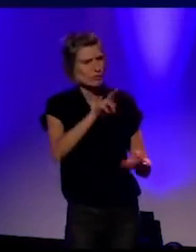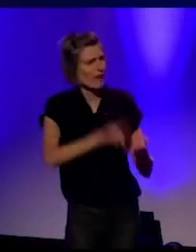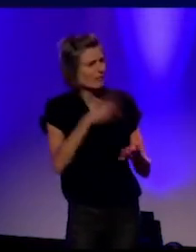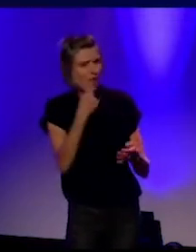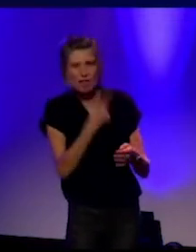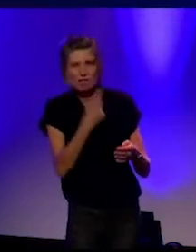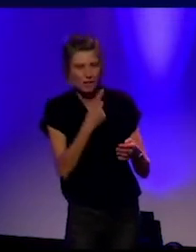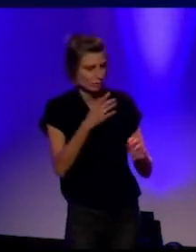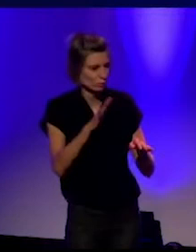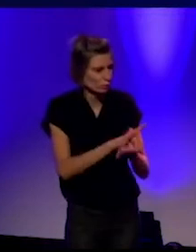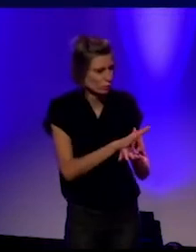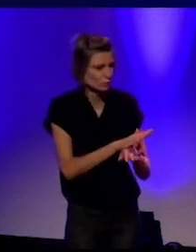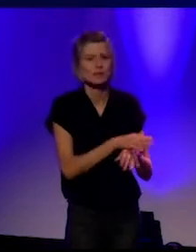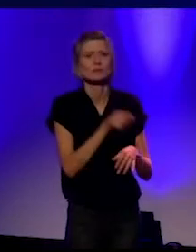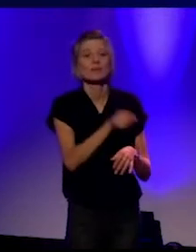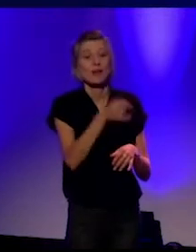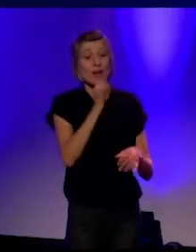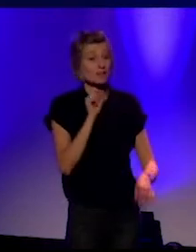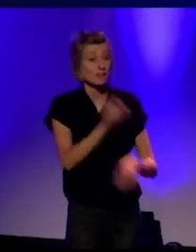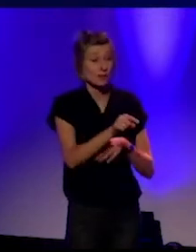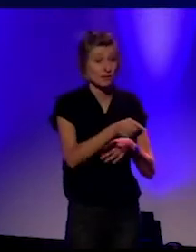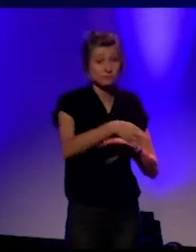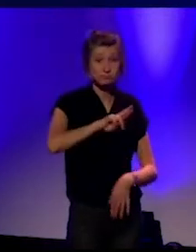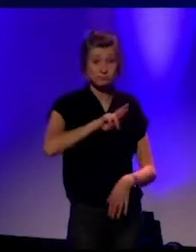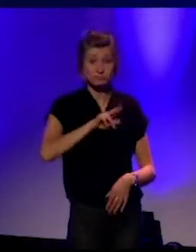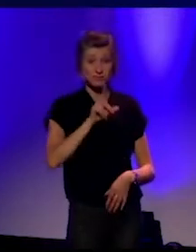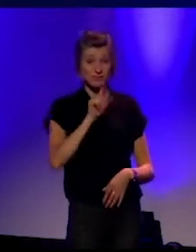mails die, zoals u weet, altijd binnen de 10 seconden